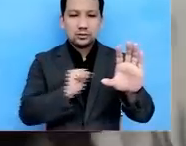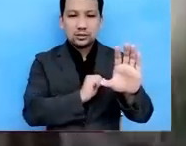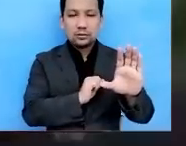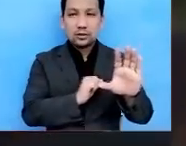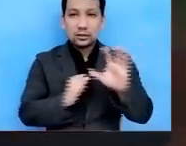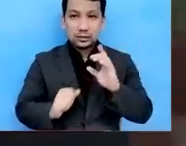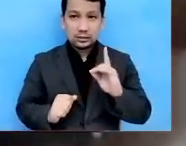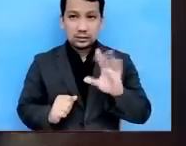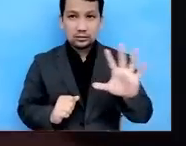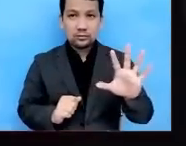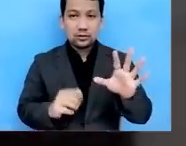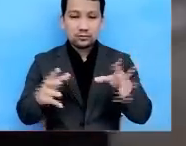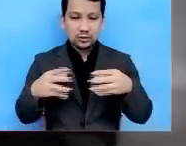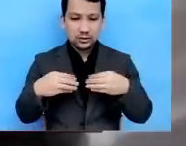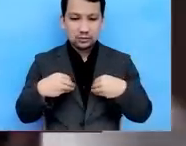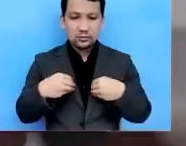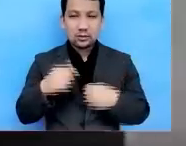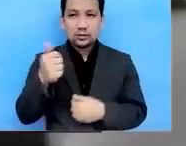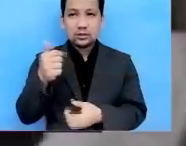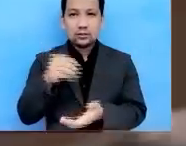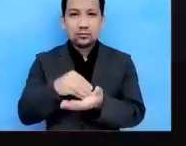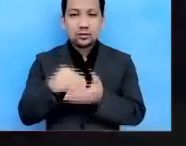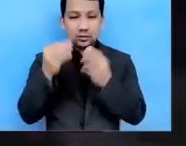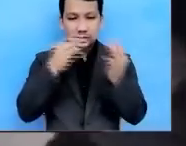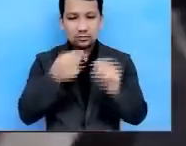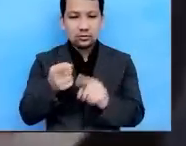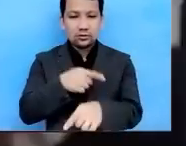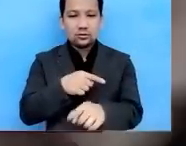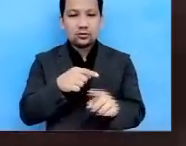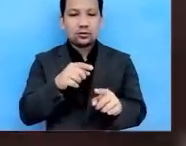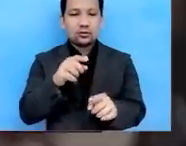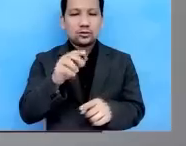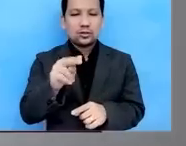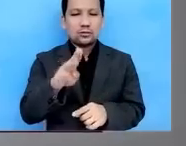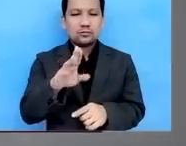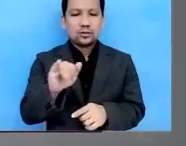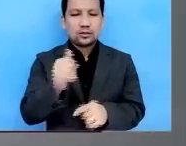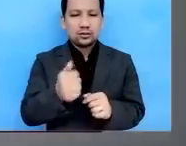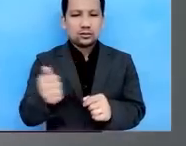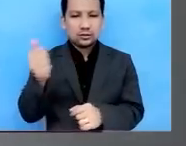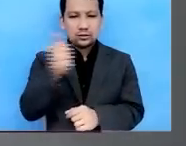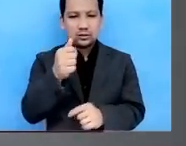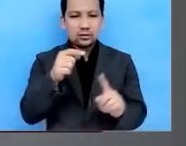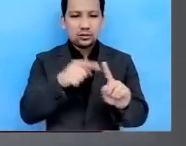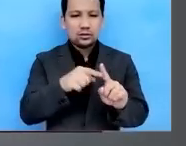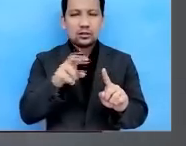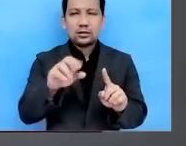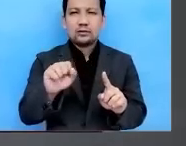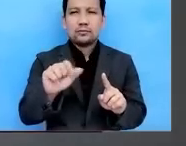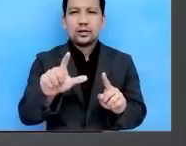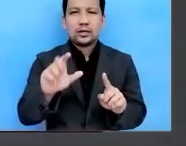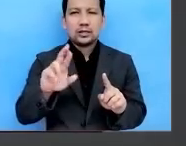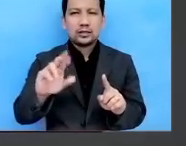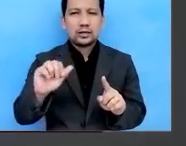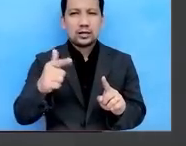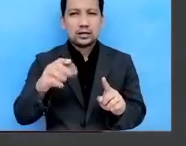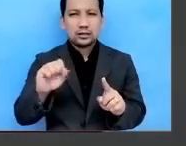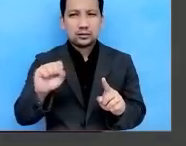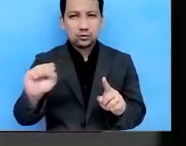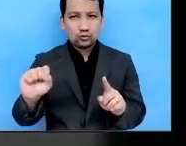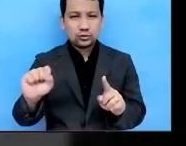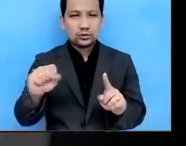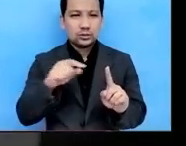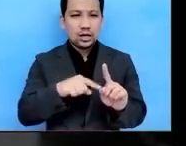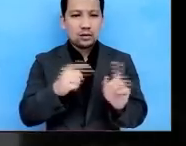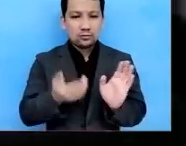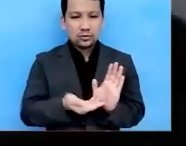ng 10 milyong pisong drug money mula kay dating NBI Deputy Director General Rafael Ragos. Nakapagsumiti na nga ng